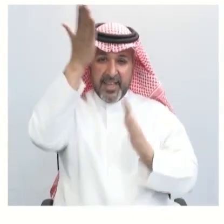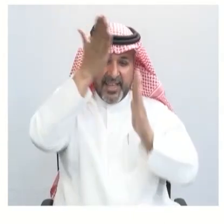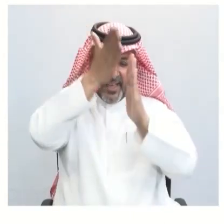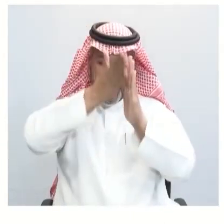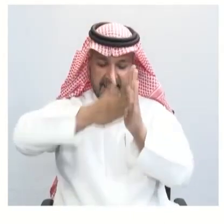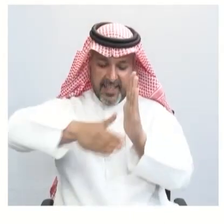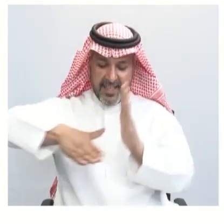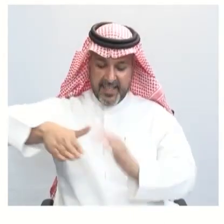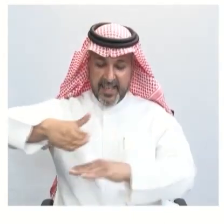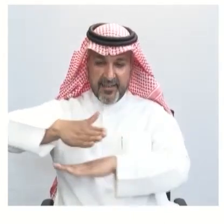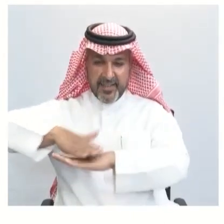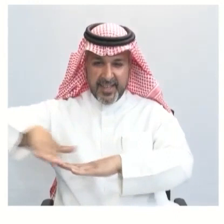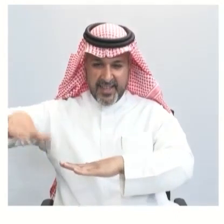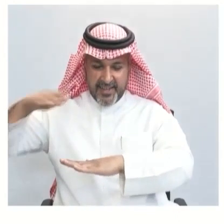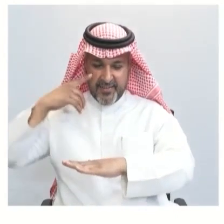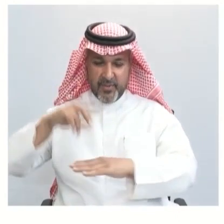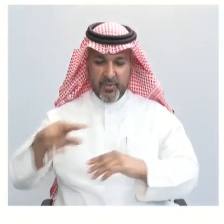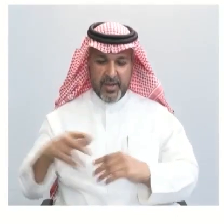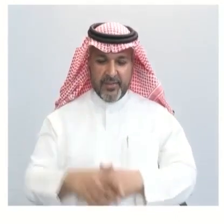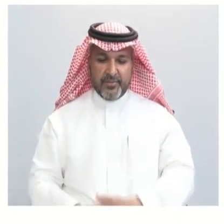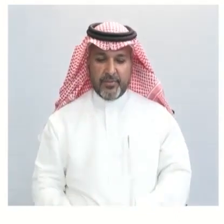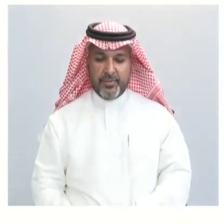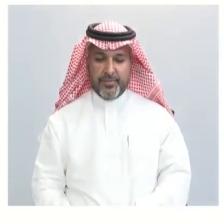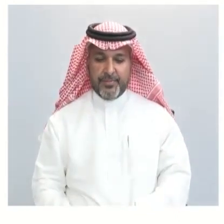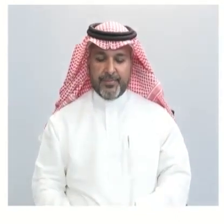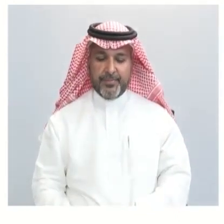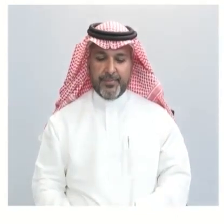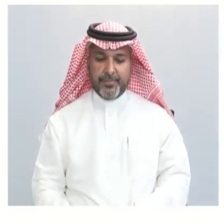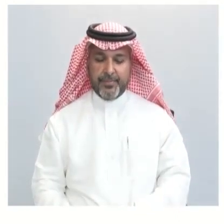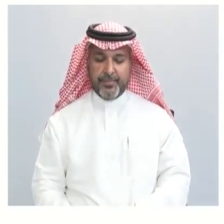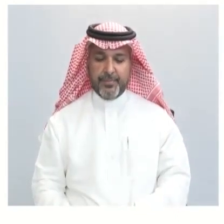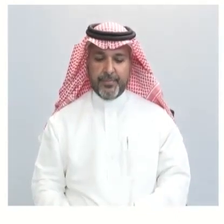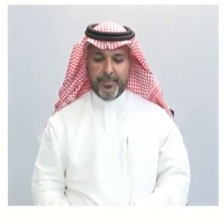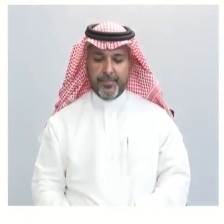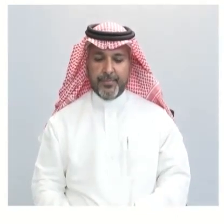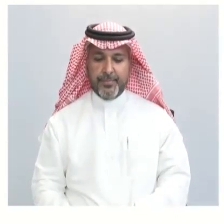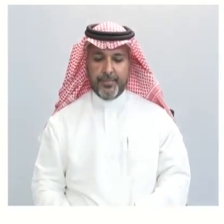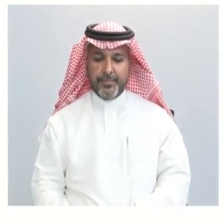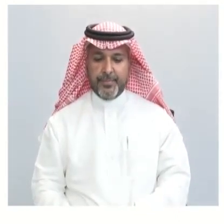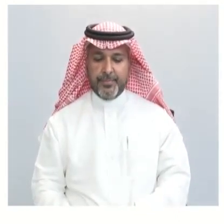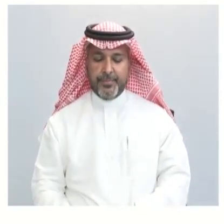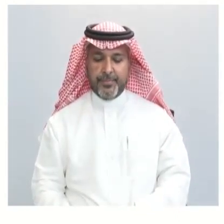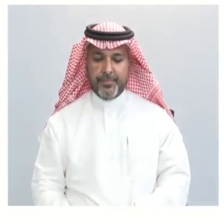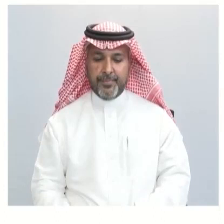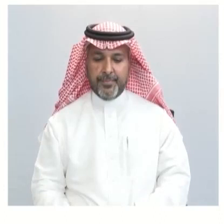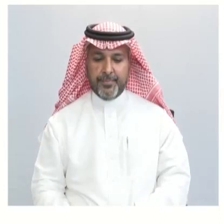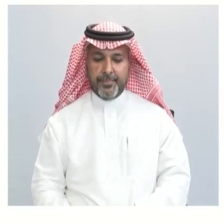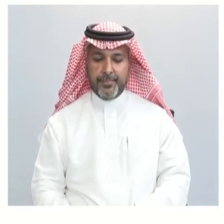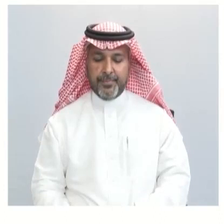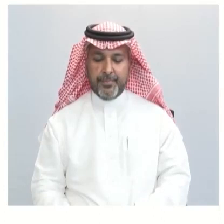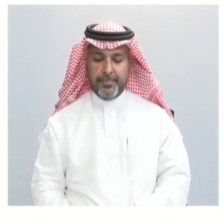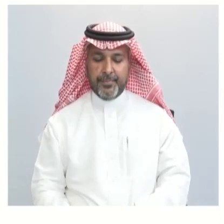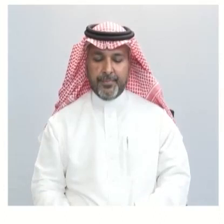راسي وهنا ايضا نفس الشيء لما نجي نمد الخط للاعلى ننتبه اننا